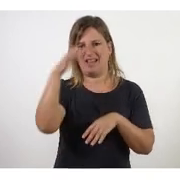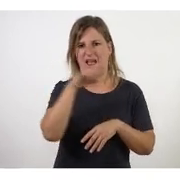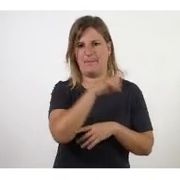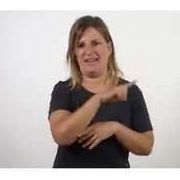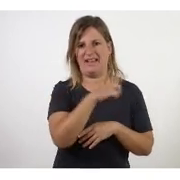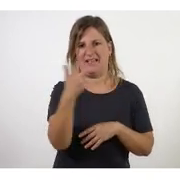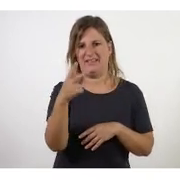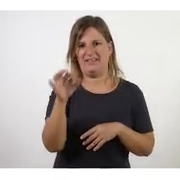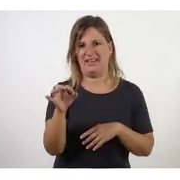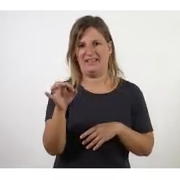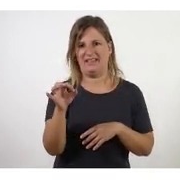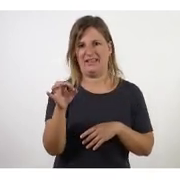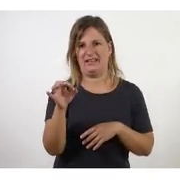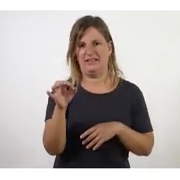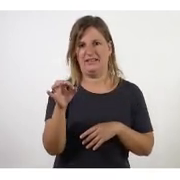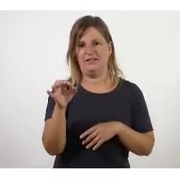a 30.